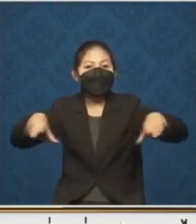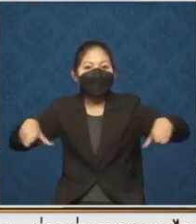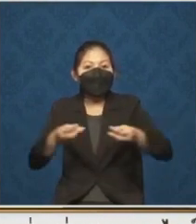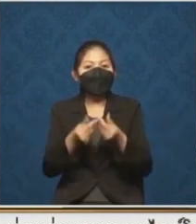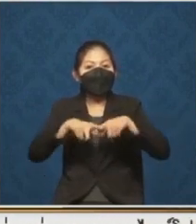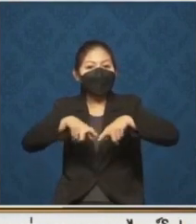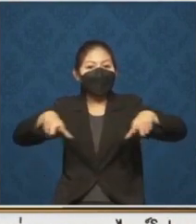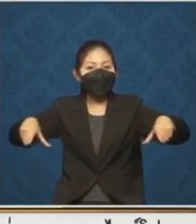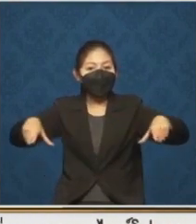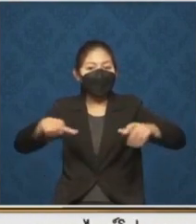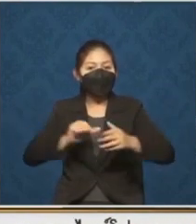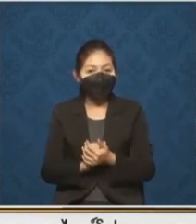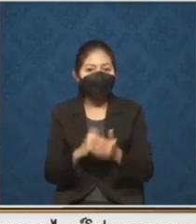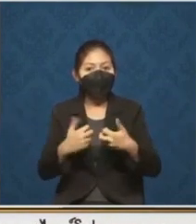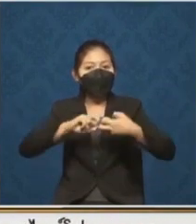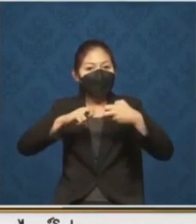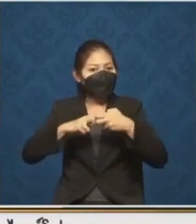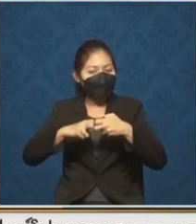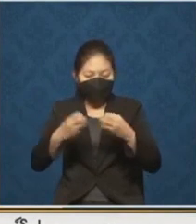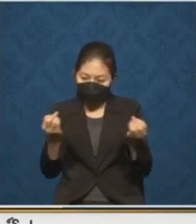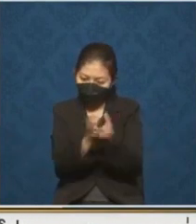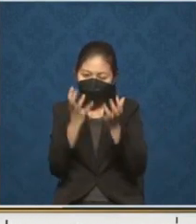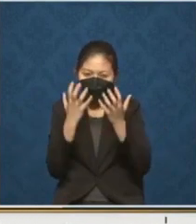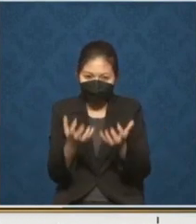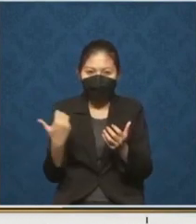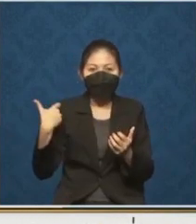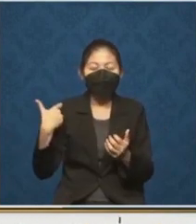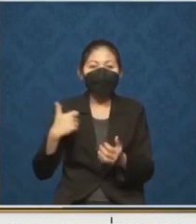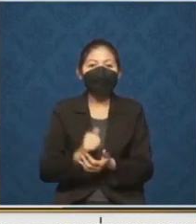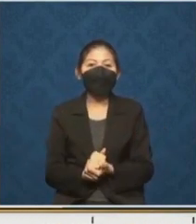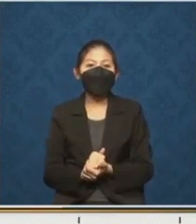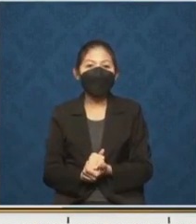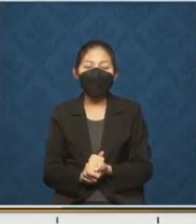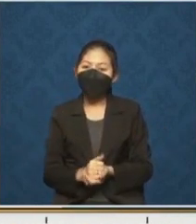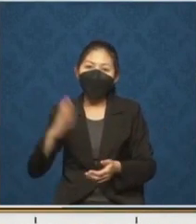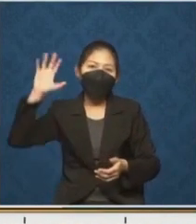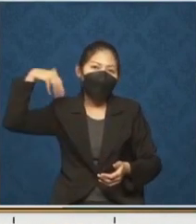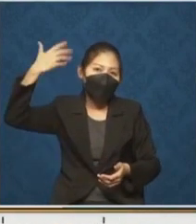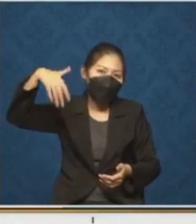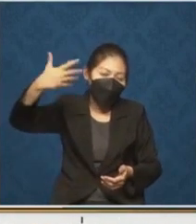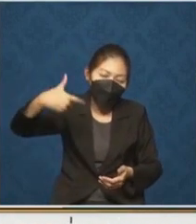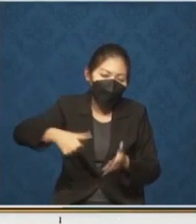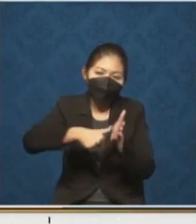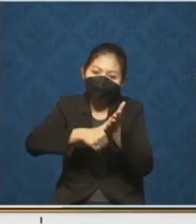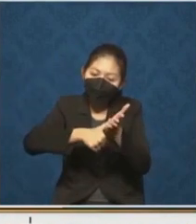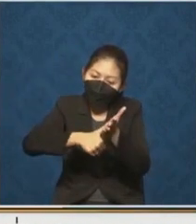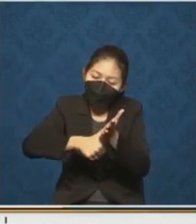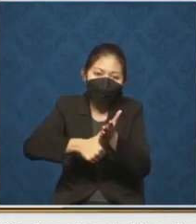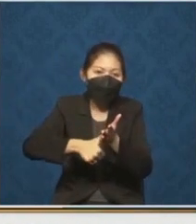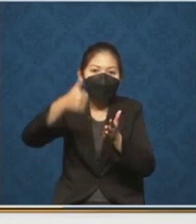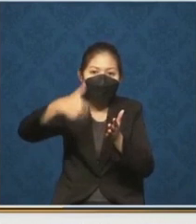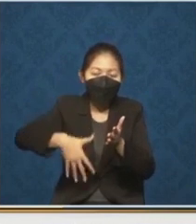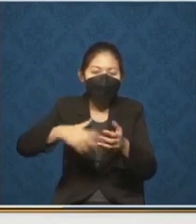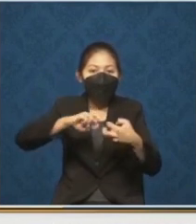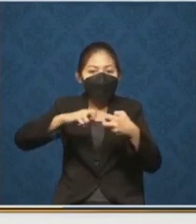ปัญหาที่ดินซึ่เป็ปัหาใหญ่มากปัญหาทดนมเปปัหาที่เรื้อหังมานานแต่พอ